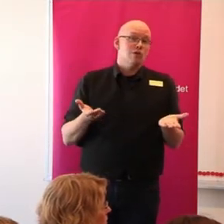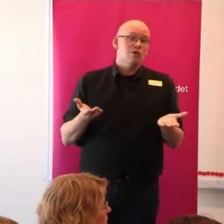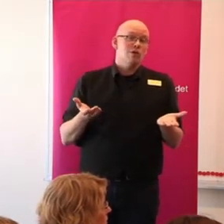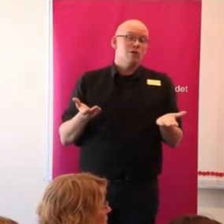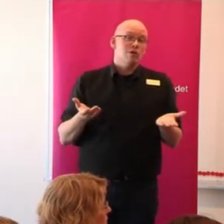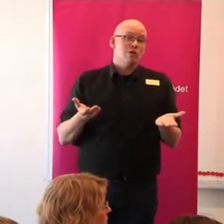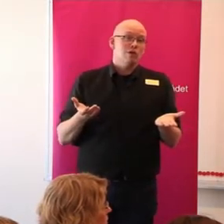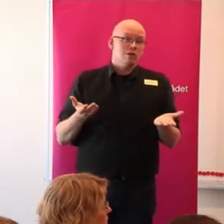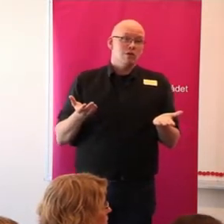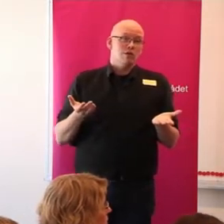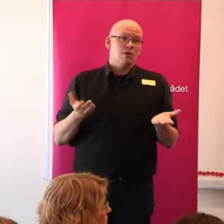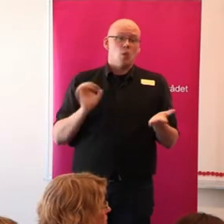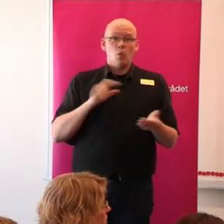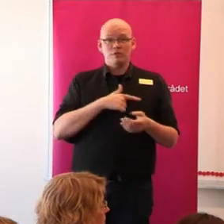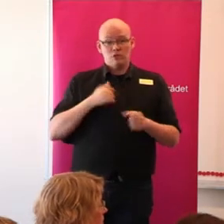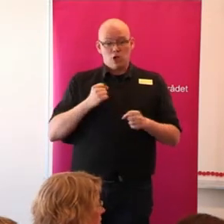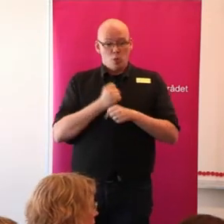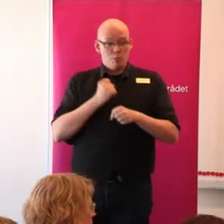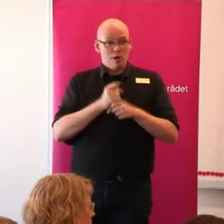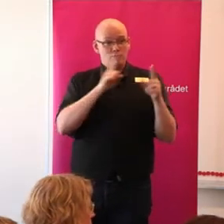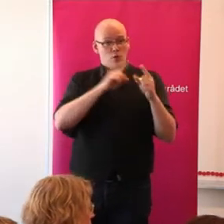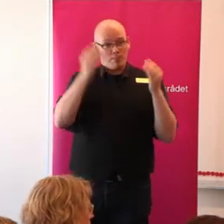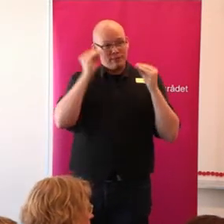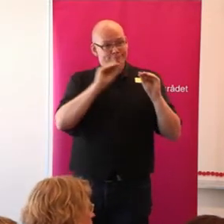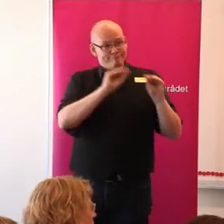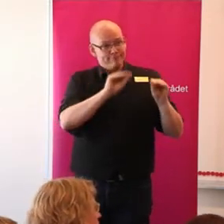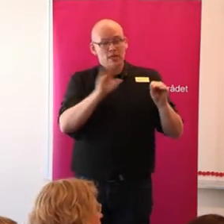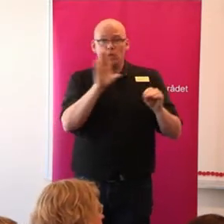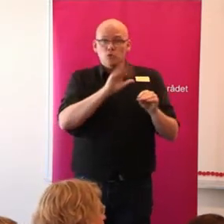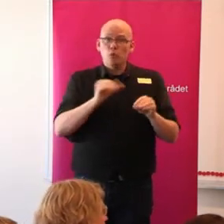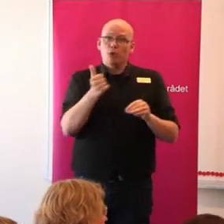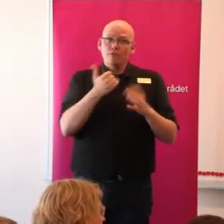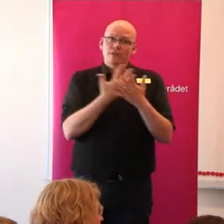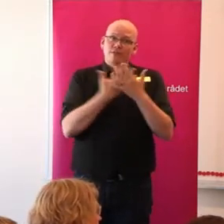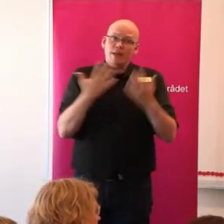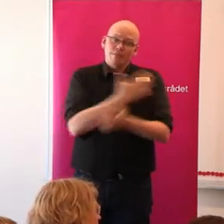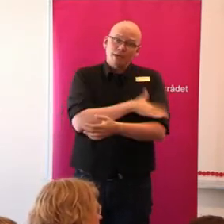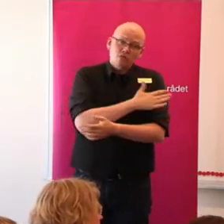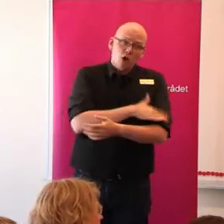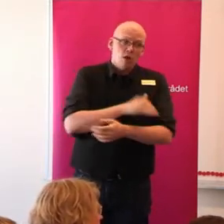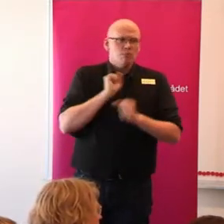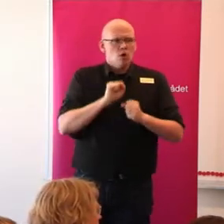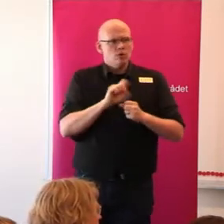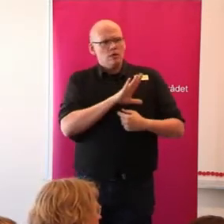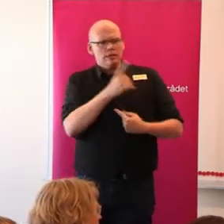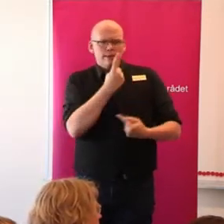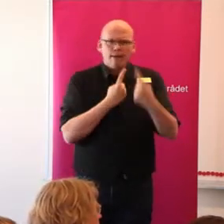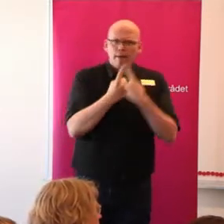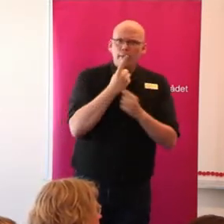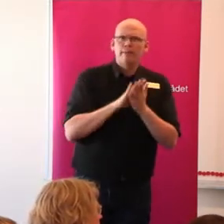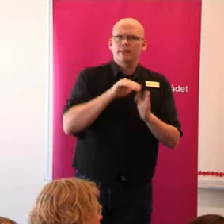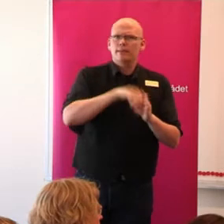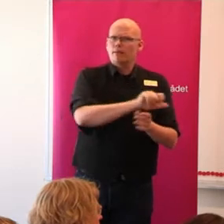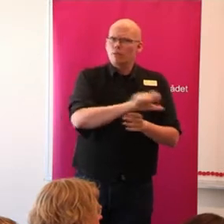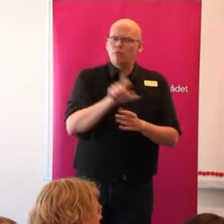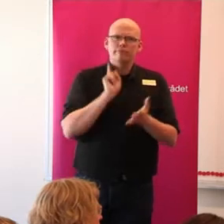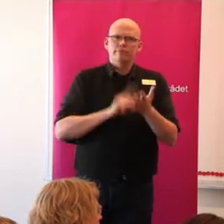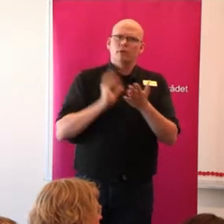det är klart att det krävs, ska man jobba med folkbildning, så är det mer personalintensivt. Det krävs en dialog med deltagarna för att just nå de